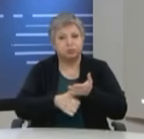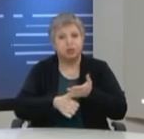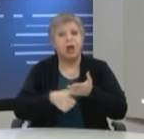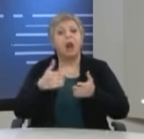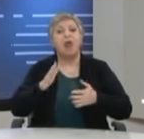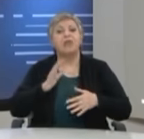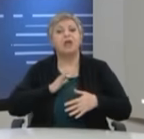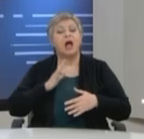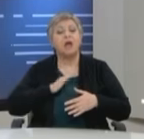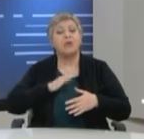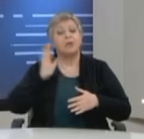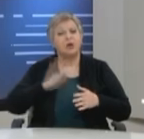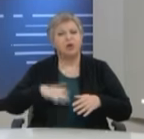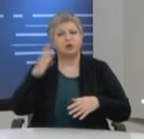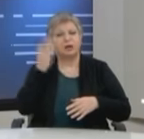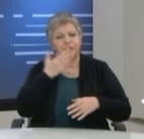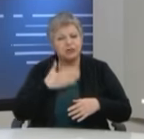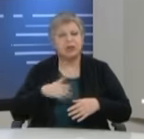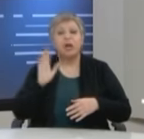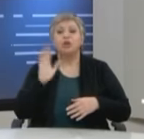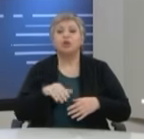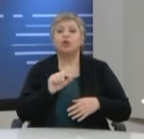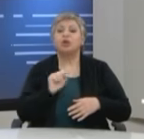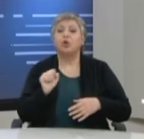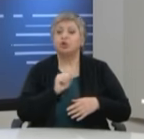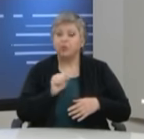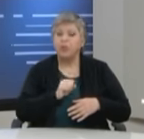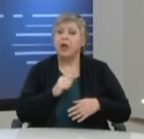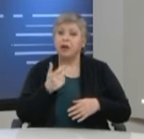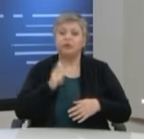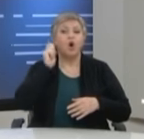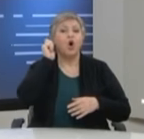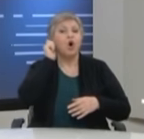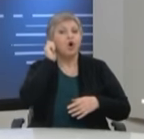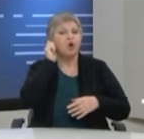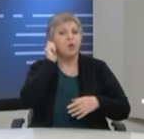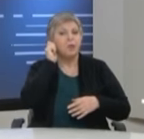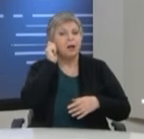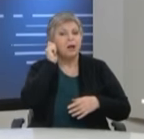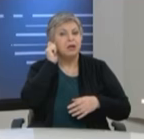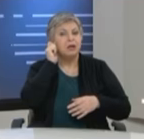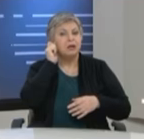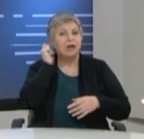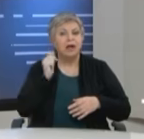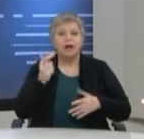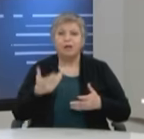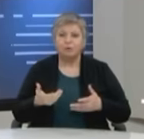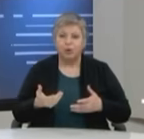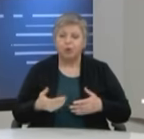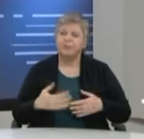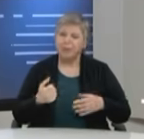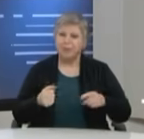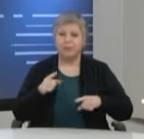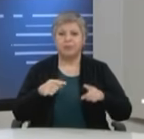Νότιο-Αφρικάνοι, του Νότιου Σουδάν λέγονται Νότιο-Σουδανέζοι. Ακόμα και εκεί που η επίσημη ονομασία είναι